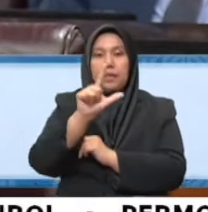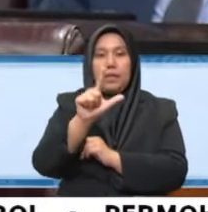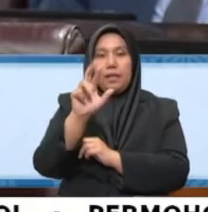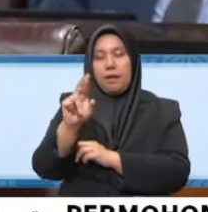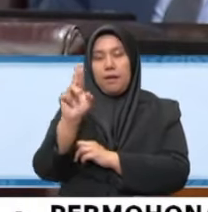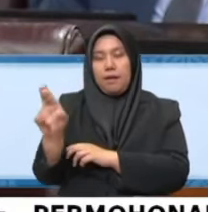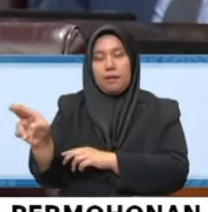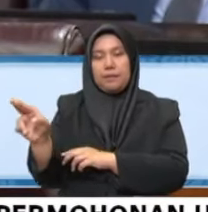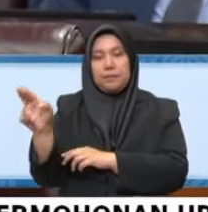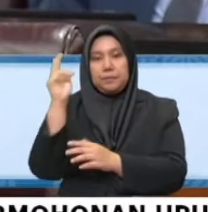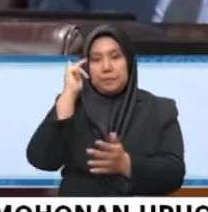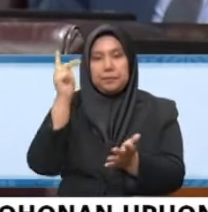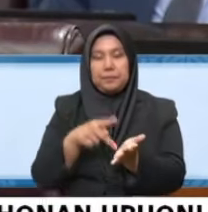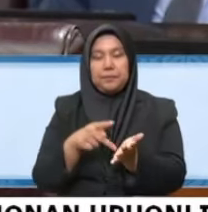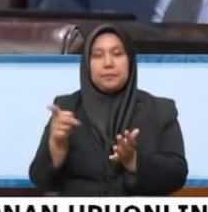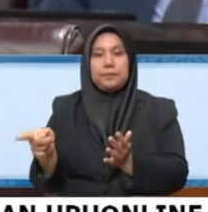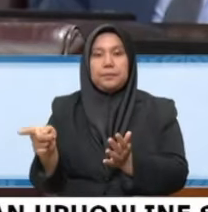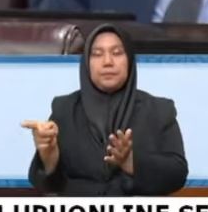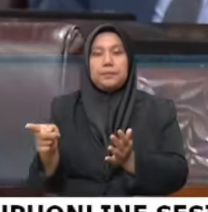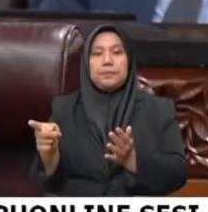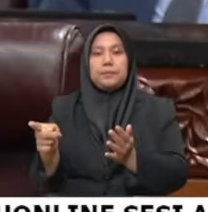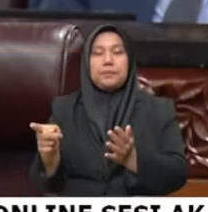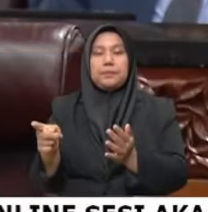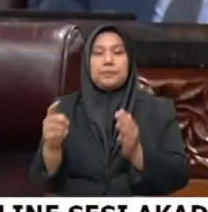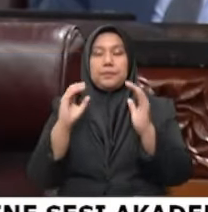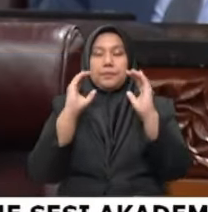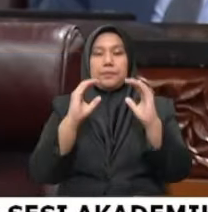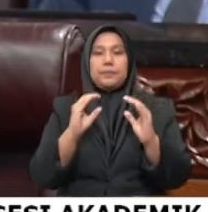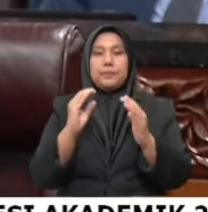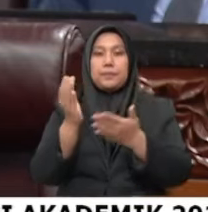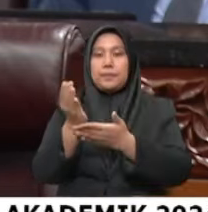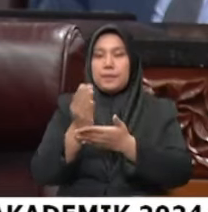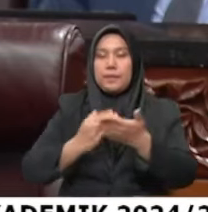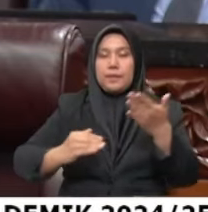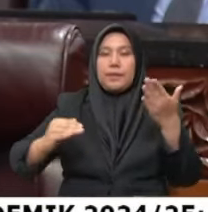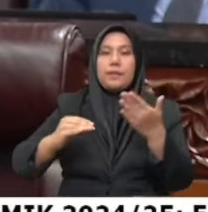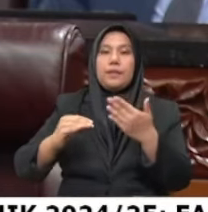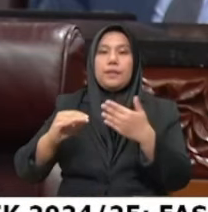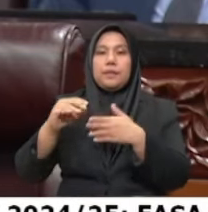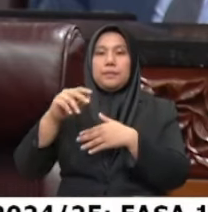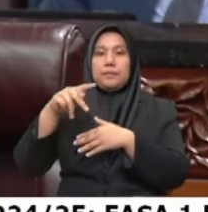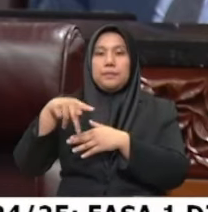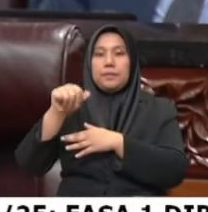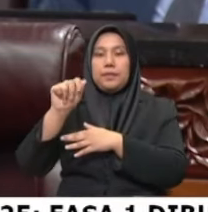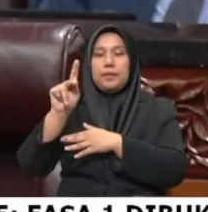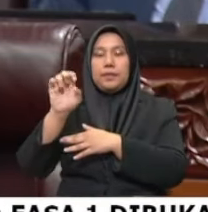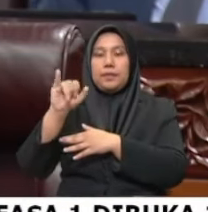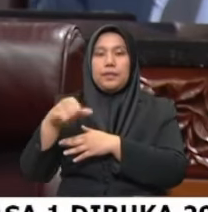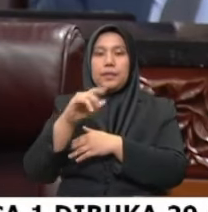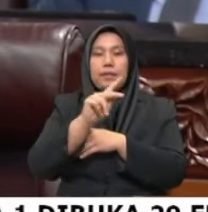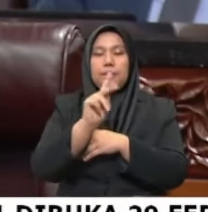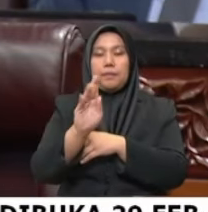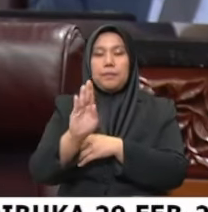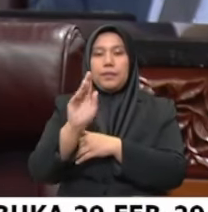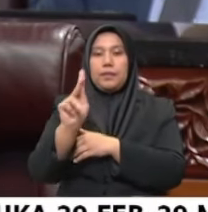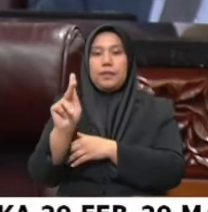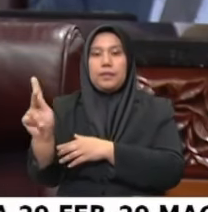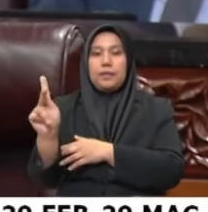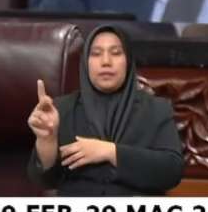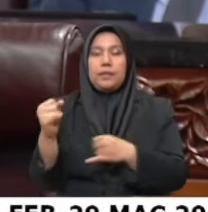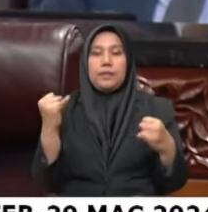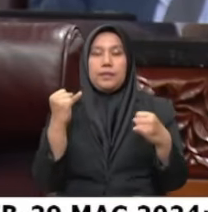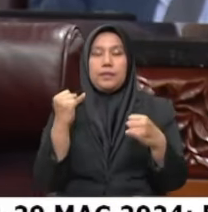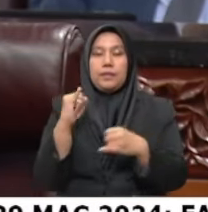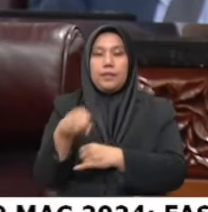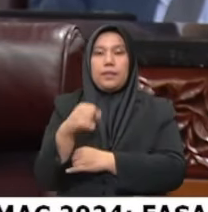LRR merupakan salah satu pakej daripada 8 sub-pakej KBKK yang sedang dilaksanakan oleh Jabatan Kerja